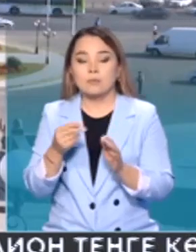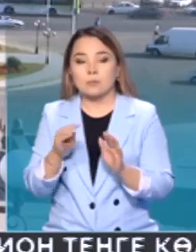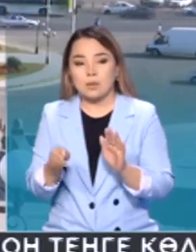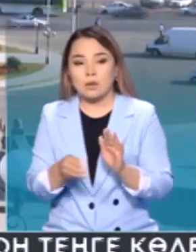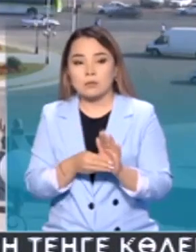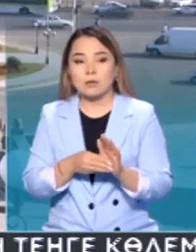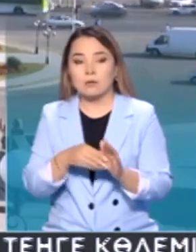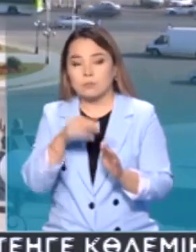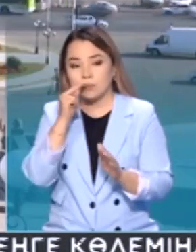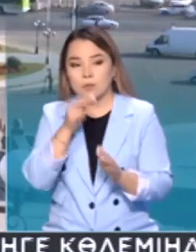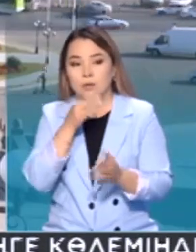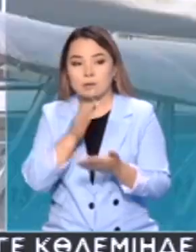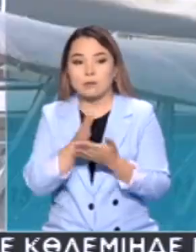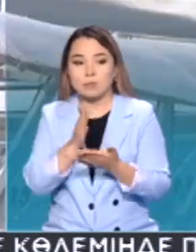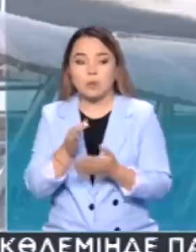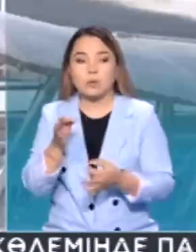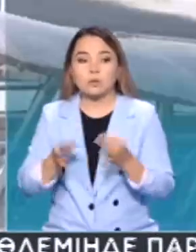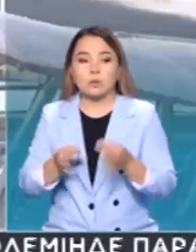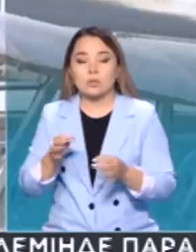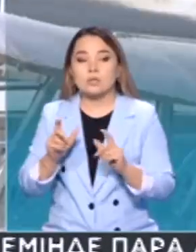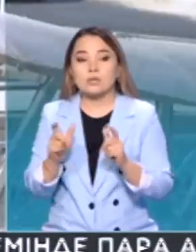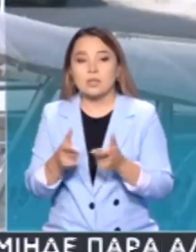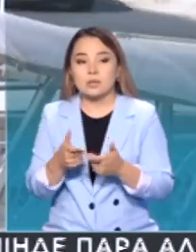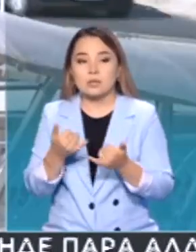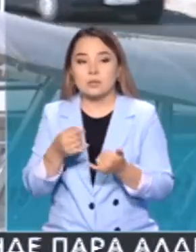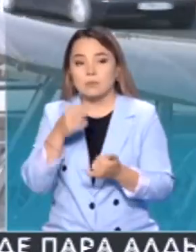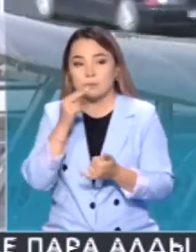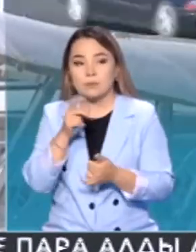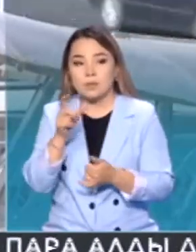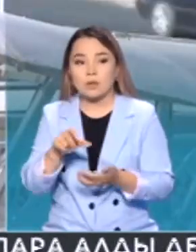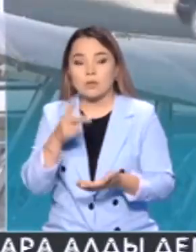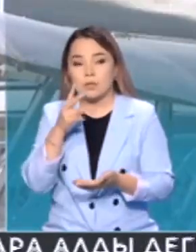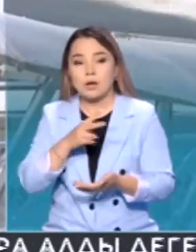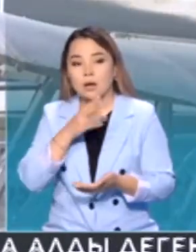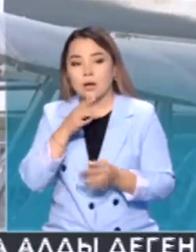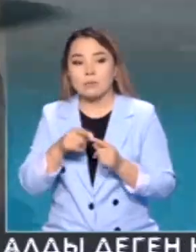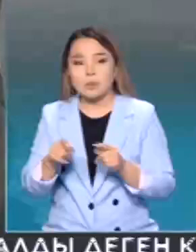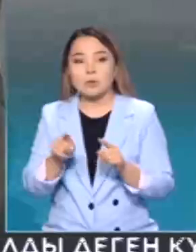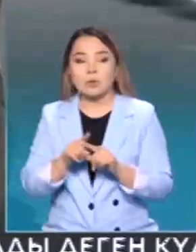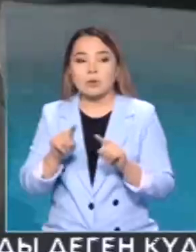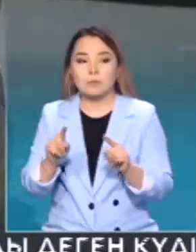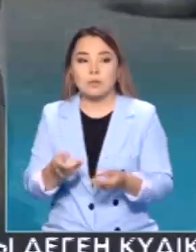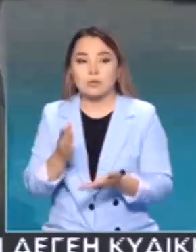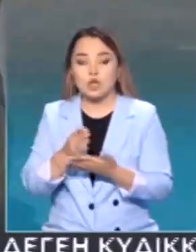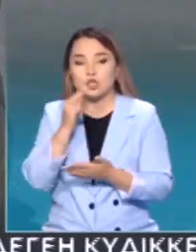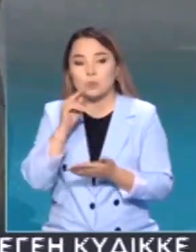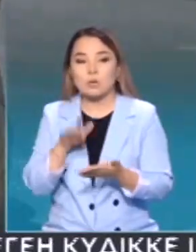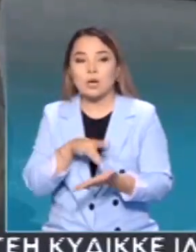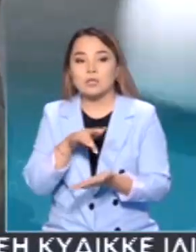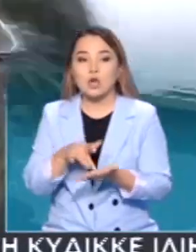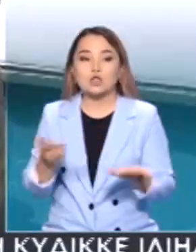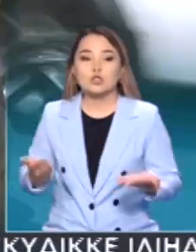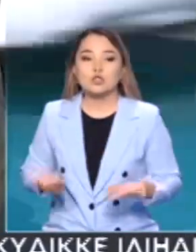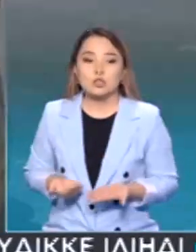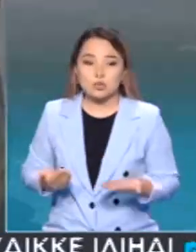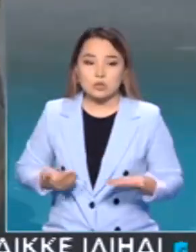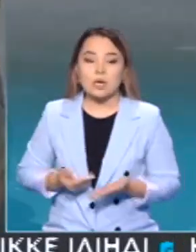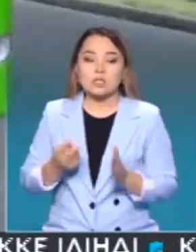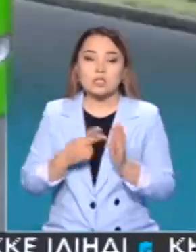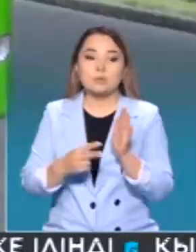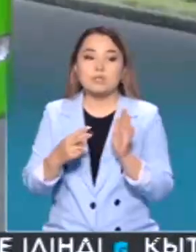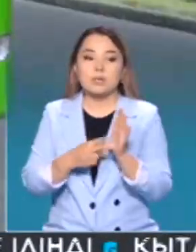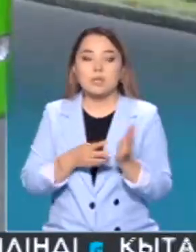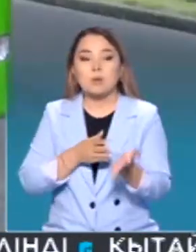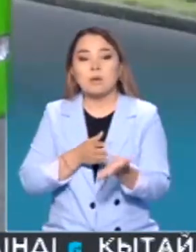деген айып тағылған. Сот санкциясымен күдікті 2 ай мерзімге қамауға алынды. Қазіргі таңда Шымкент қаласында тұрғындарға